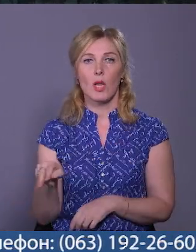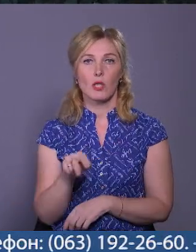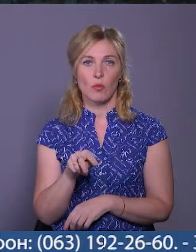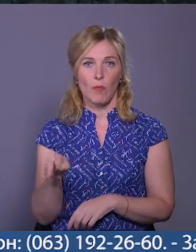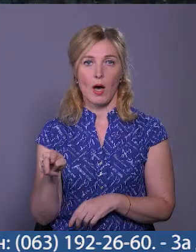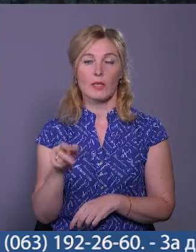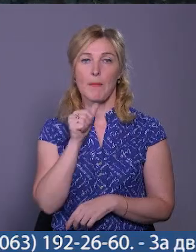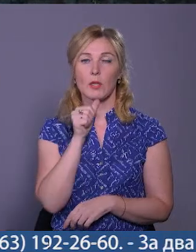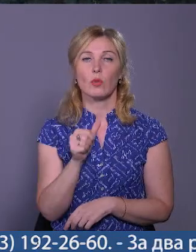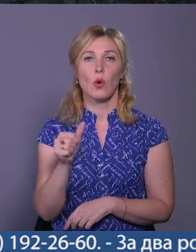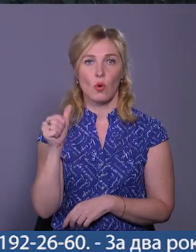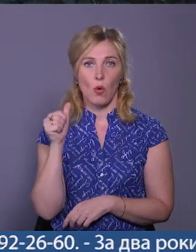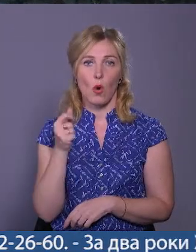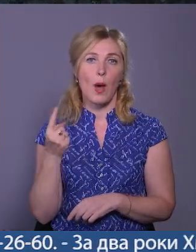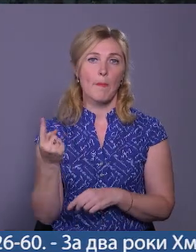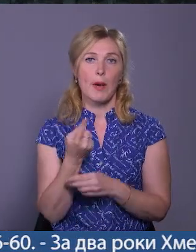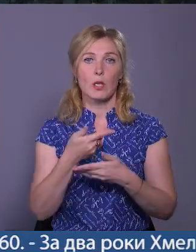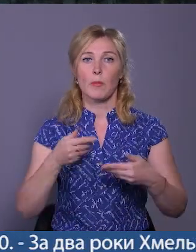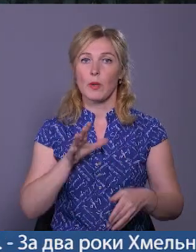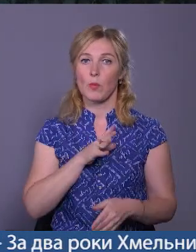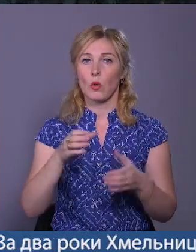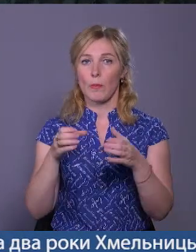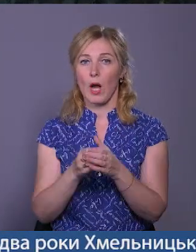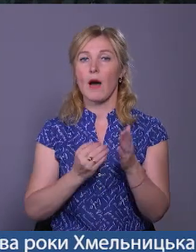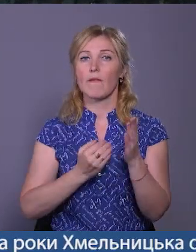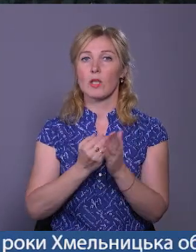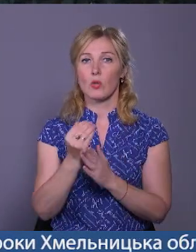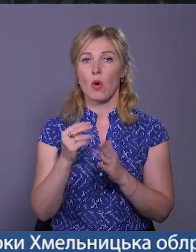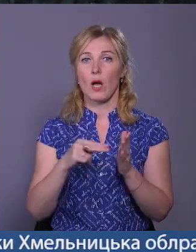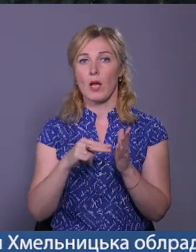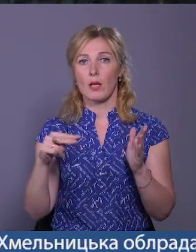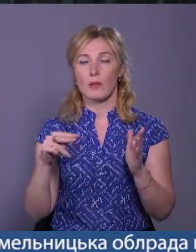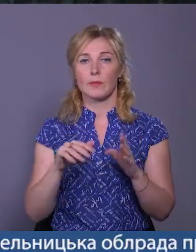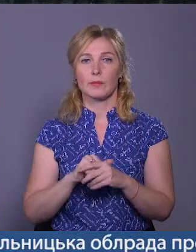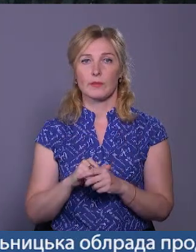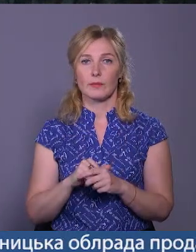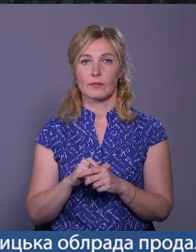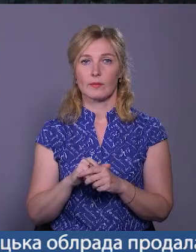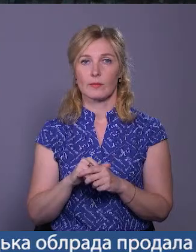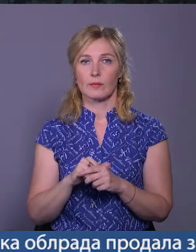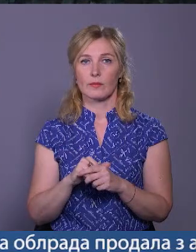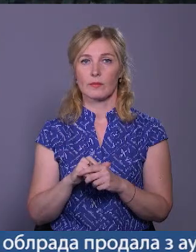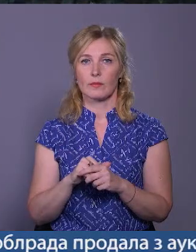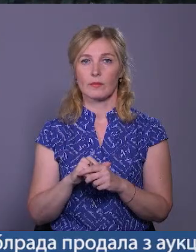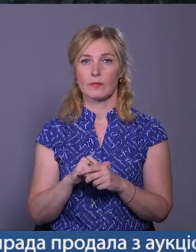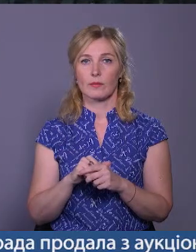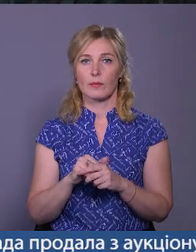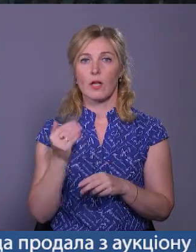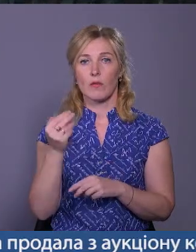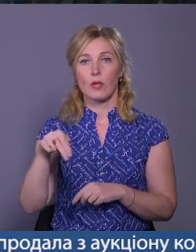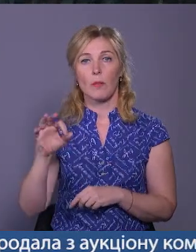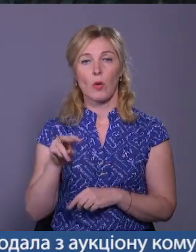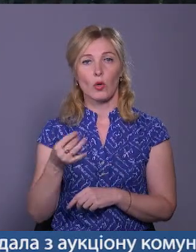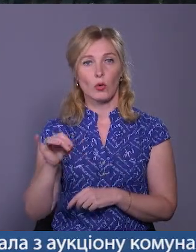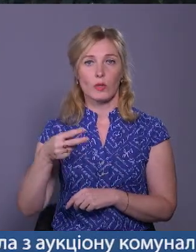Минулого року першими були ця бригада високовольтних електричних мереж вони по лютий